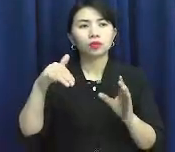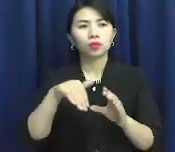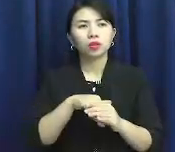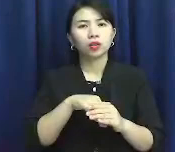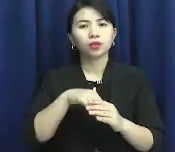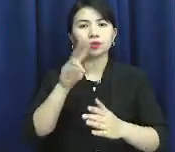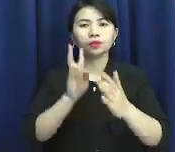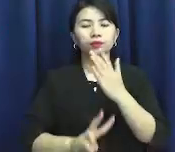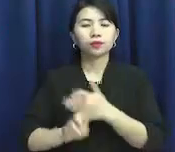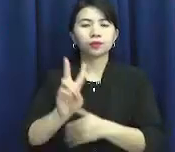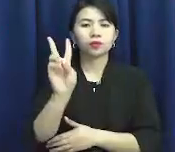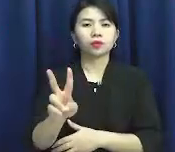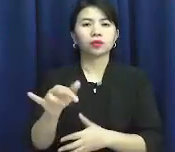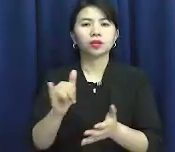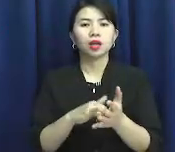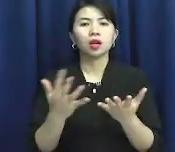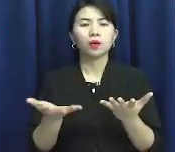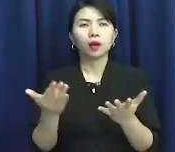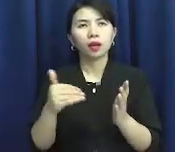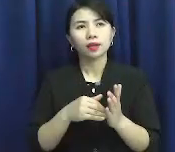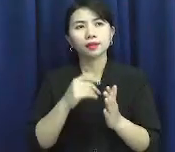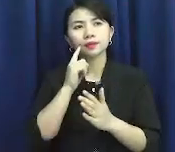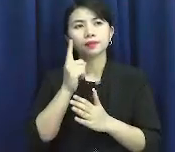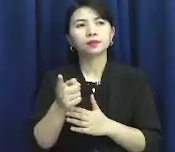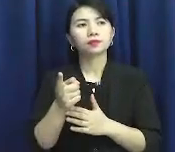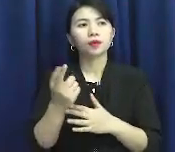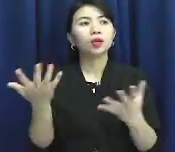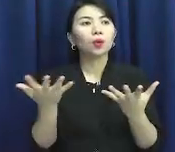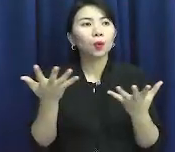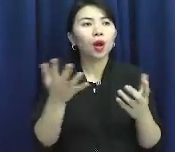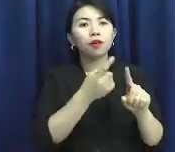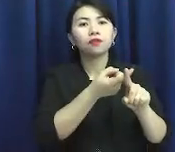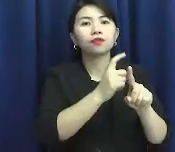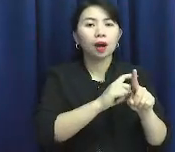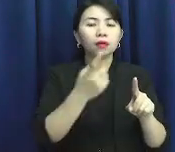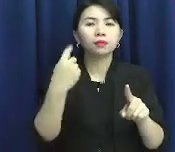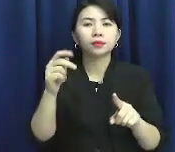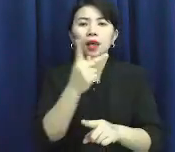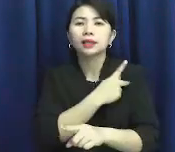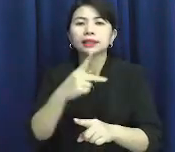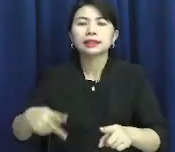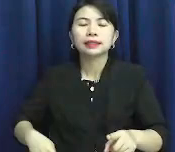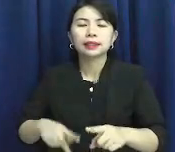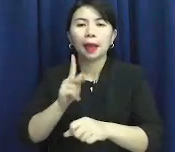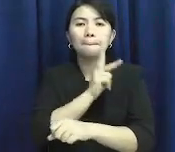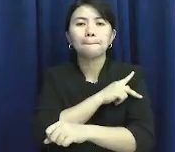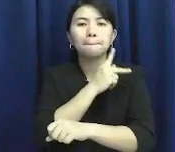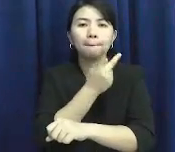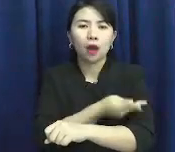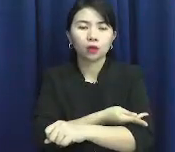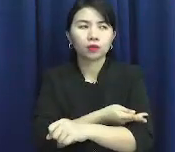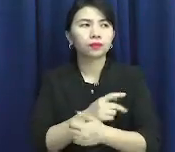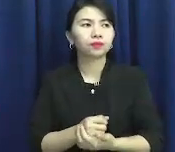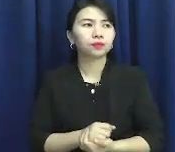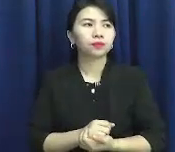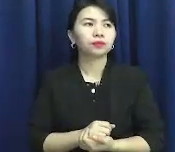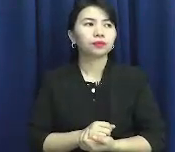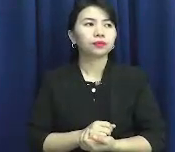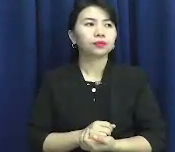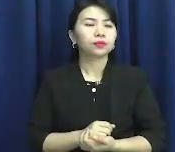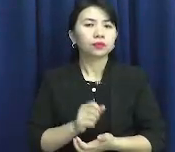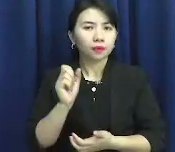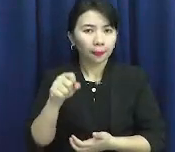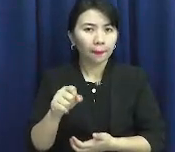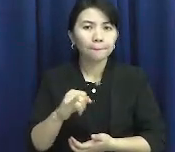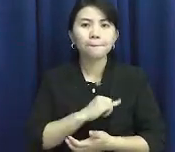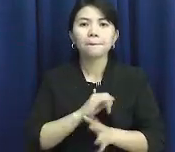natin, dito po sinasabi yung source ng king's power. Alright? Makikita po natin, pwede ko pa sa inyong iisa-isahin